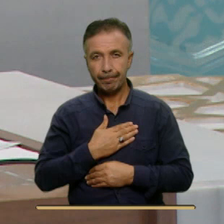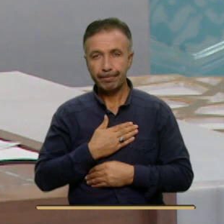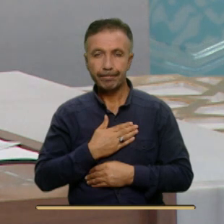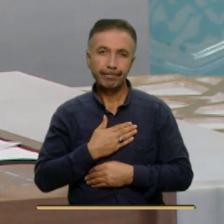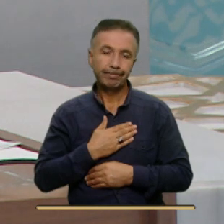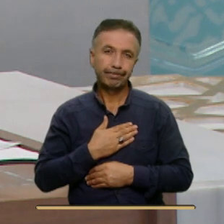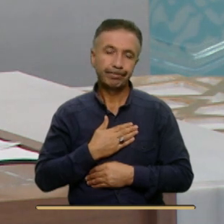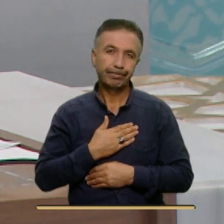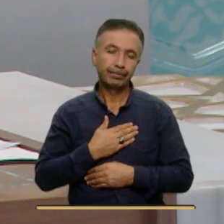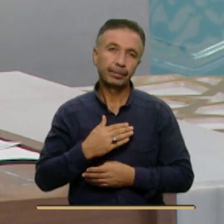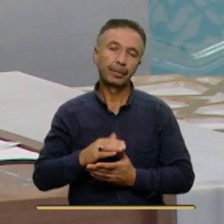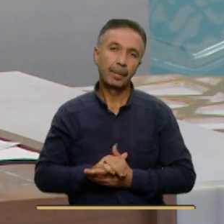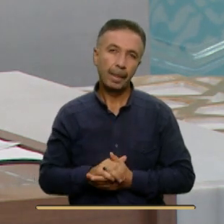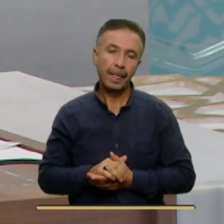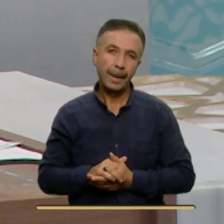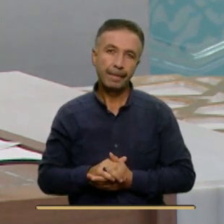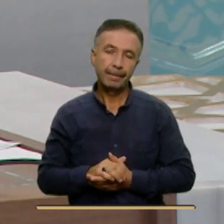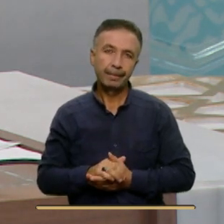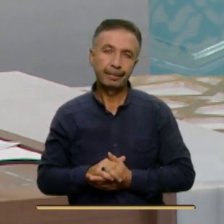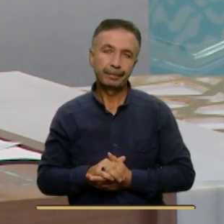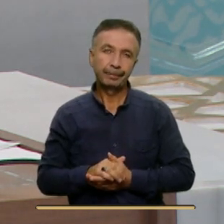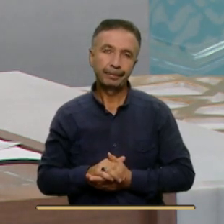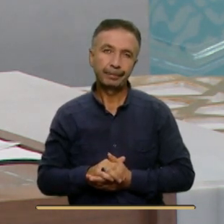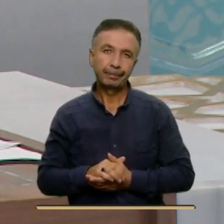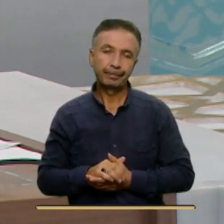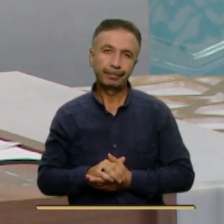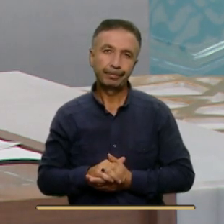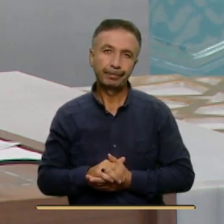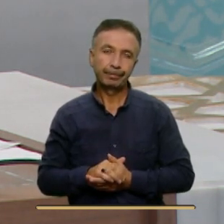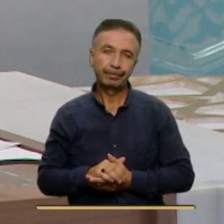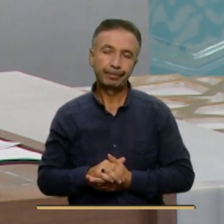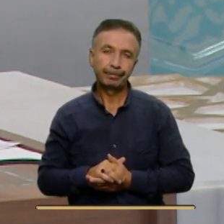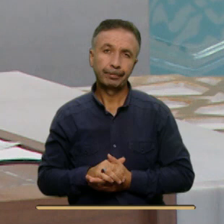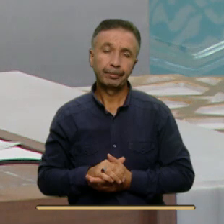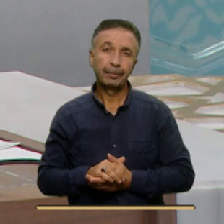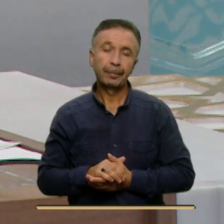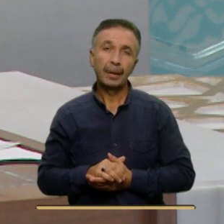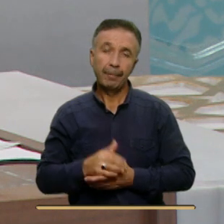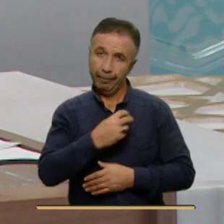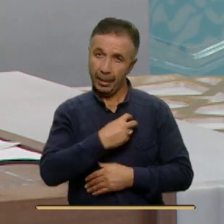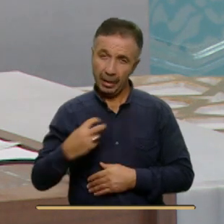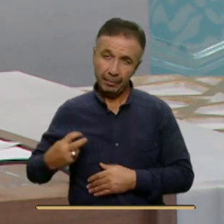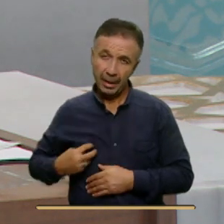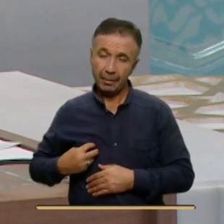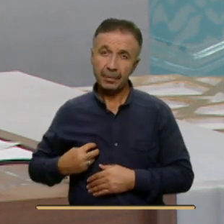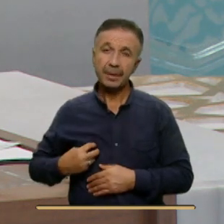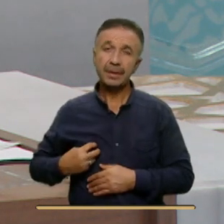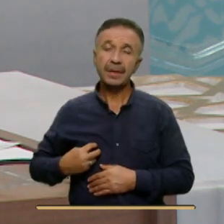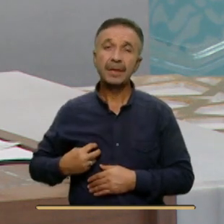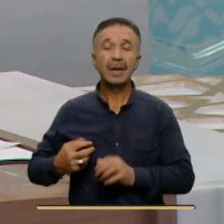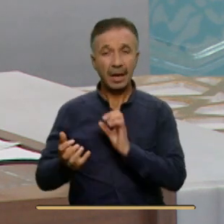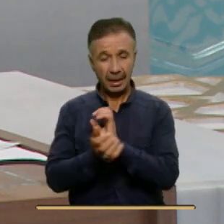Mustafa sallallahu aleyhi ve sellem Efendimiz'e, onun ehli beytine ve